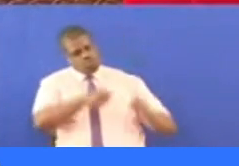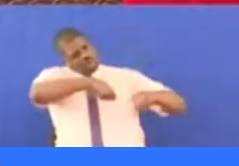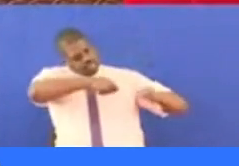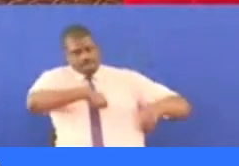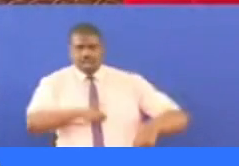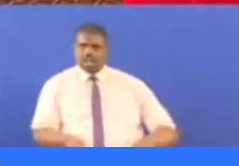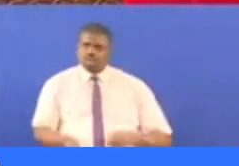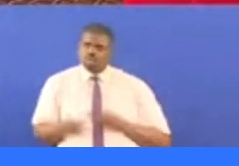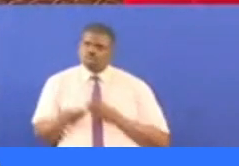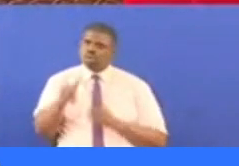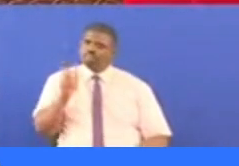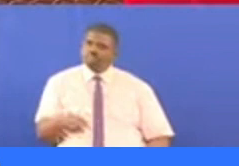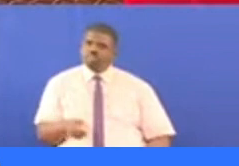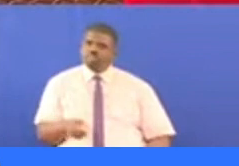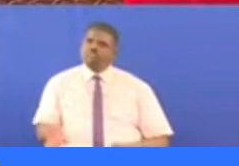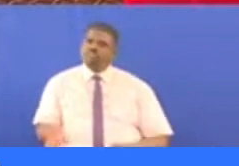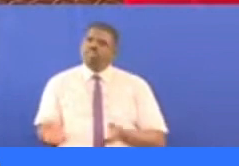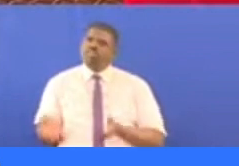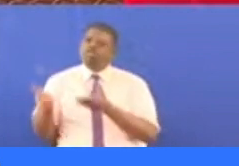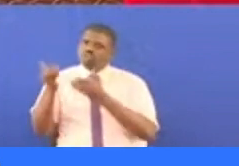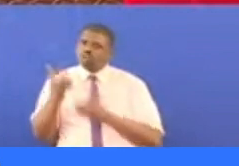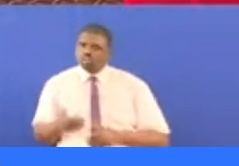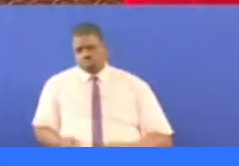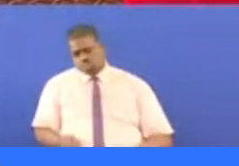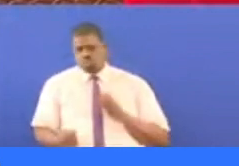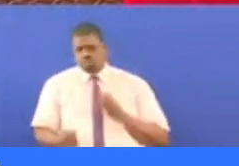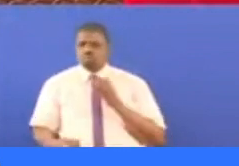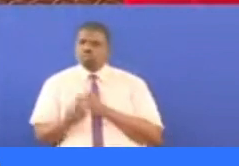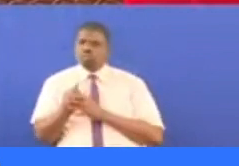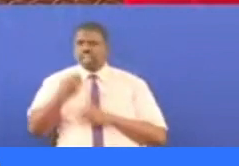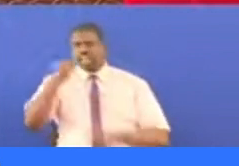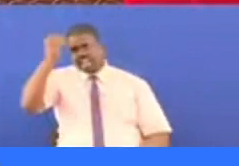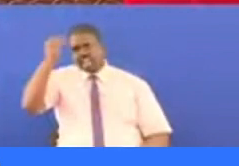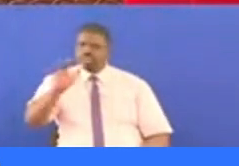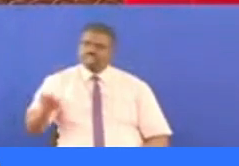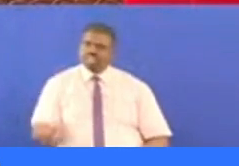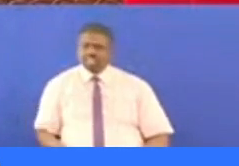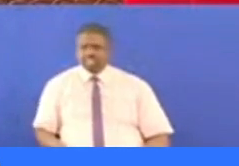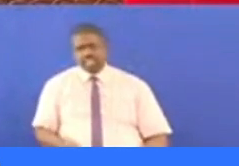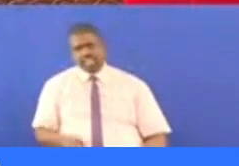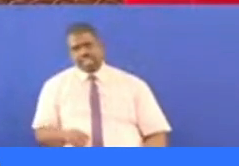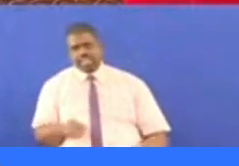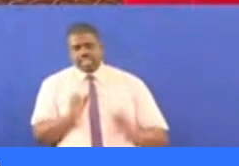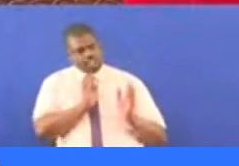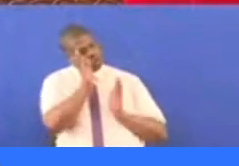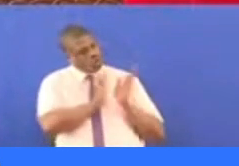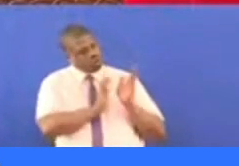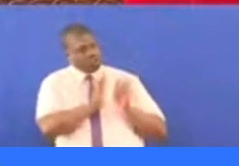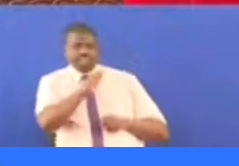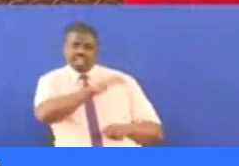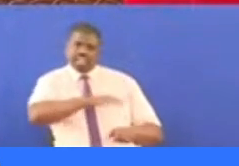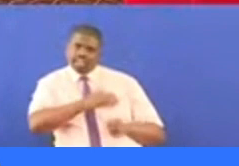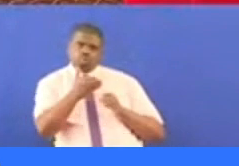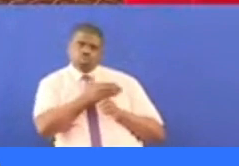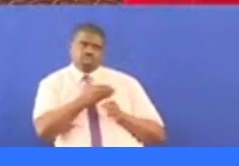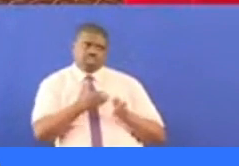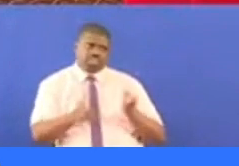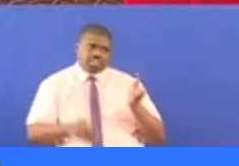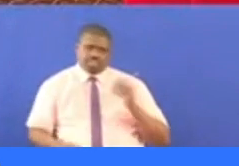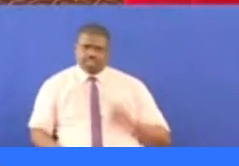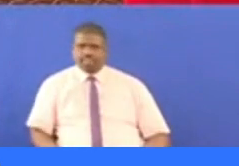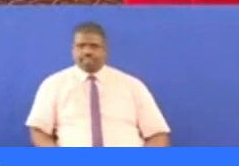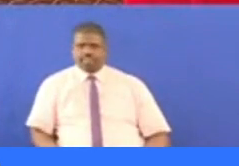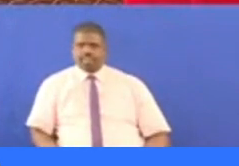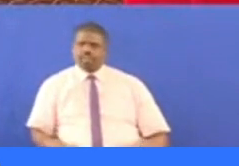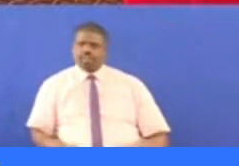Unampa mtu, unamnyanyua kutokana na elimu yake, lakini na jinsi jiografia ya eneo husika. Leo